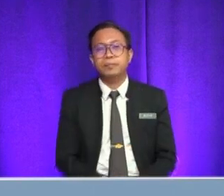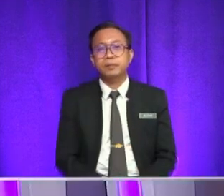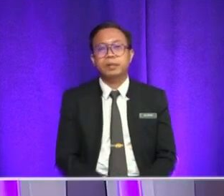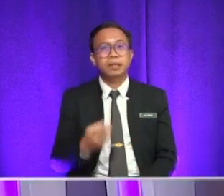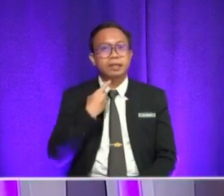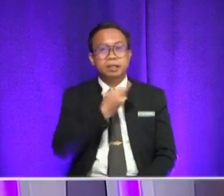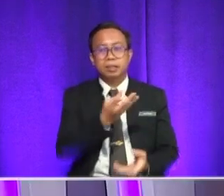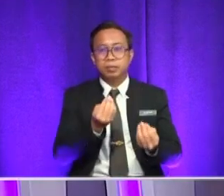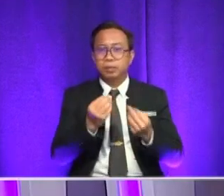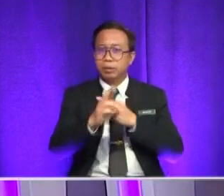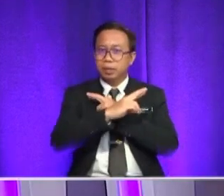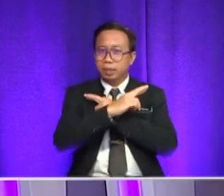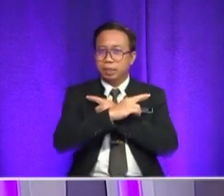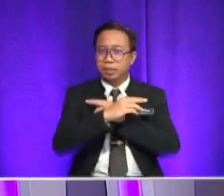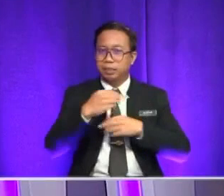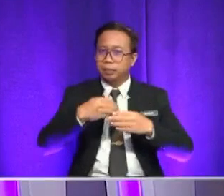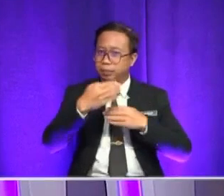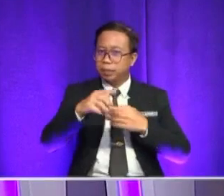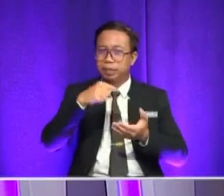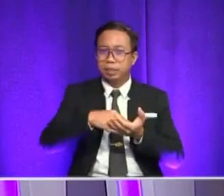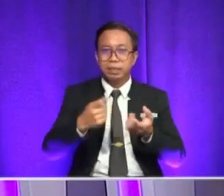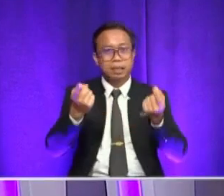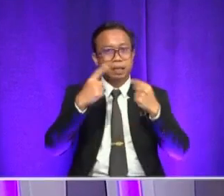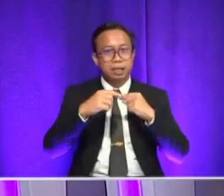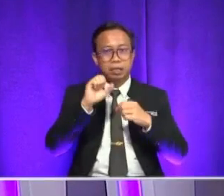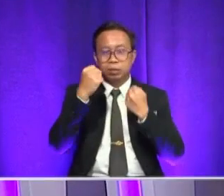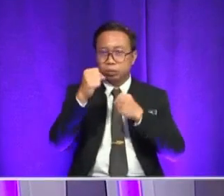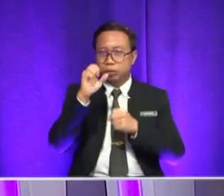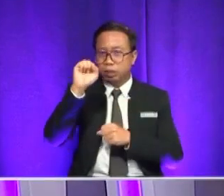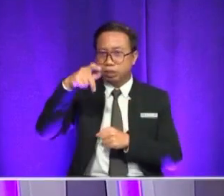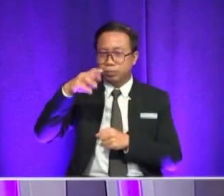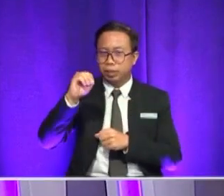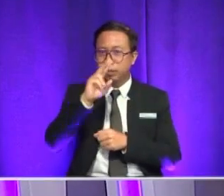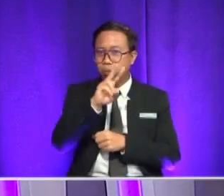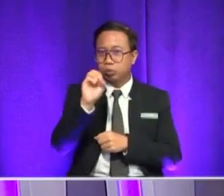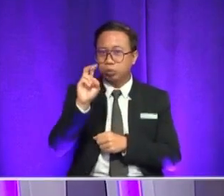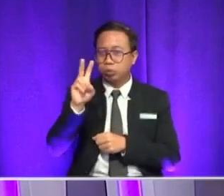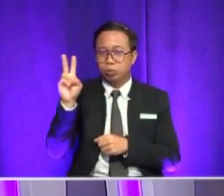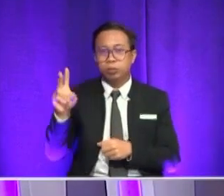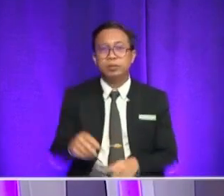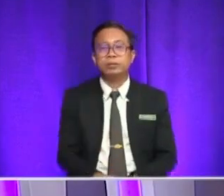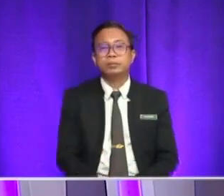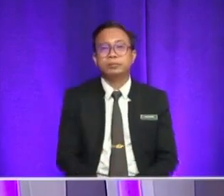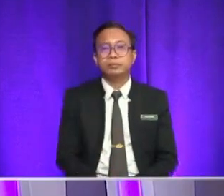kita nak berhenti rehat sekali lagi. Selepas ini kita akan kembali dalam Sukses SPM 2022. Jangan ke